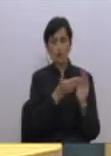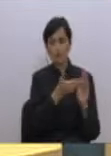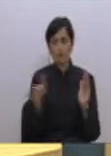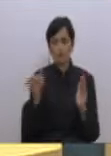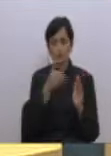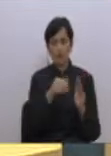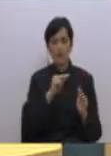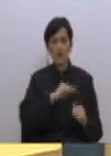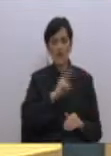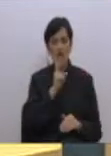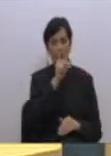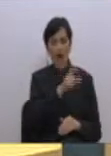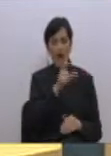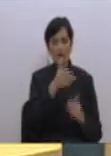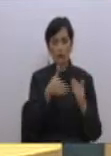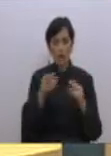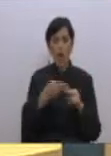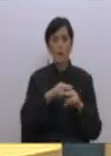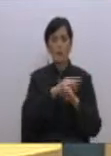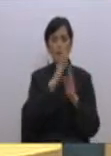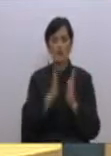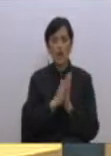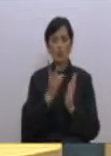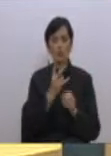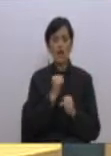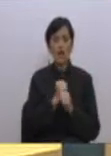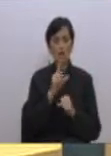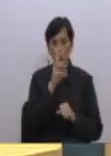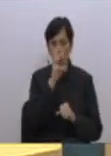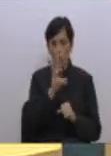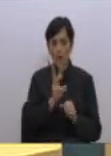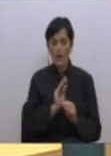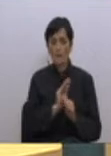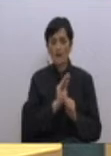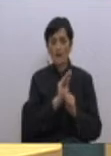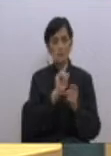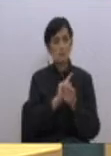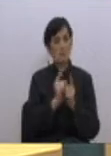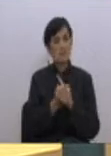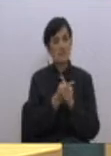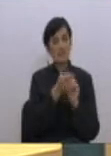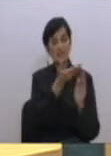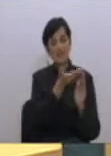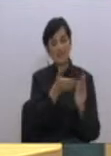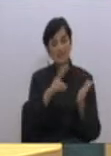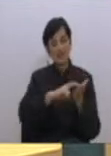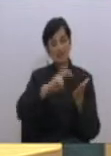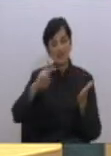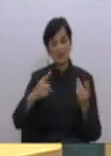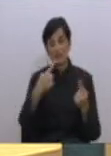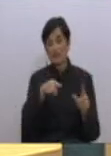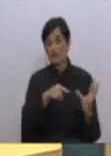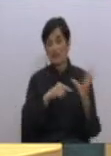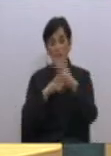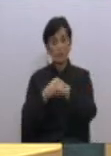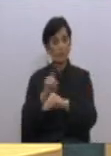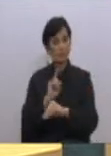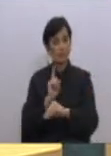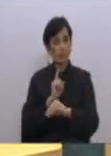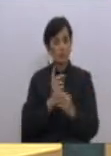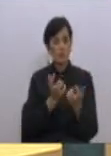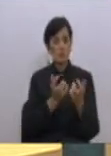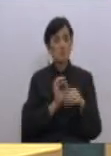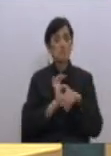კადრების, ამიტომ ჩვენ ყველაფერი უნდა გავაკეთოთ იმისთვის, რომ ხელფასები გაიზარდოს და პირიქით გადინება არ მოხდეს, არამედ